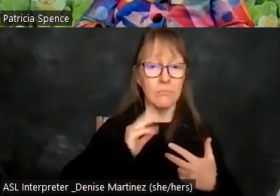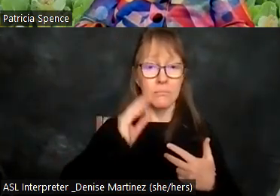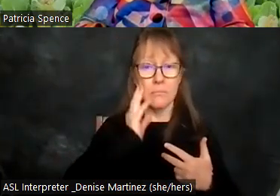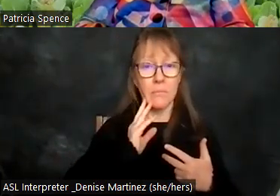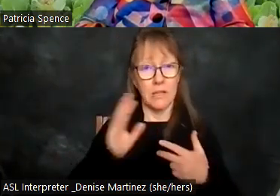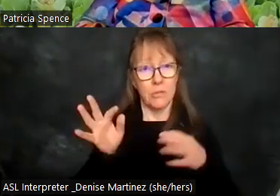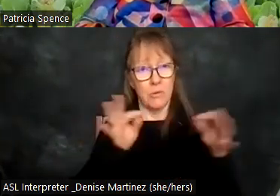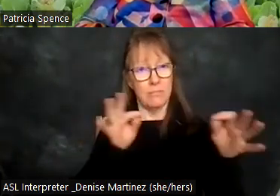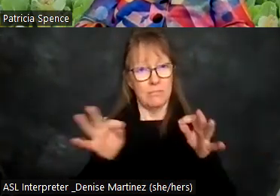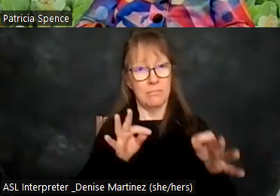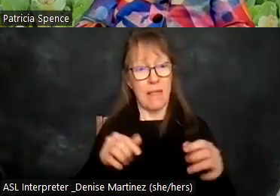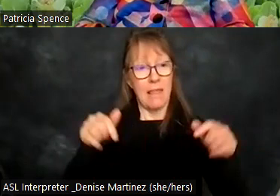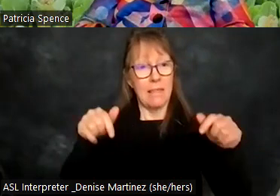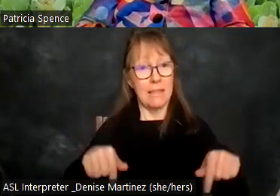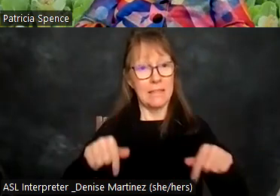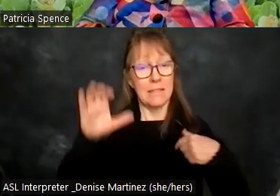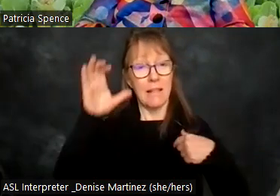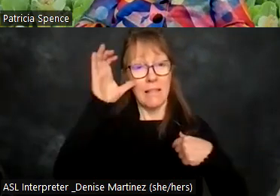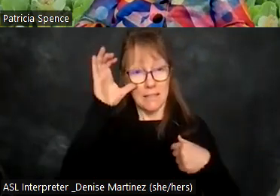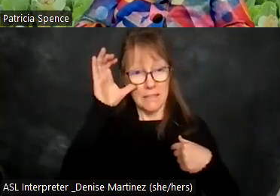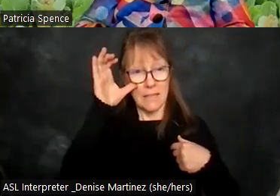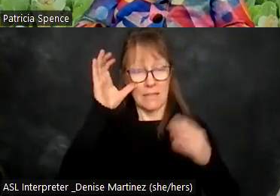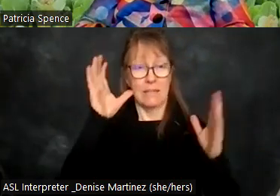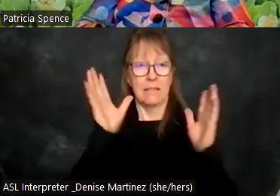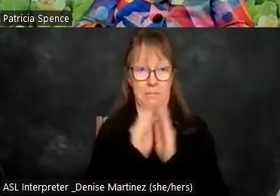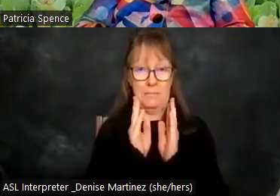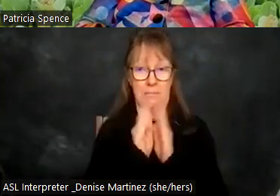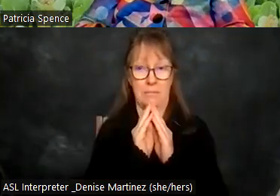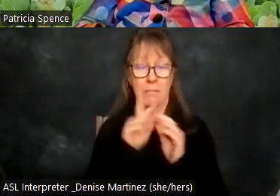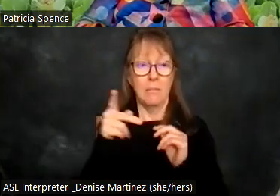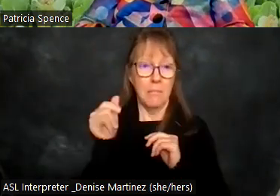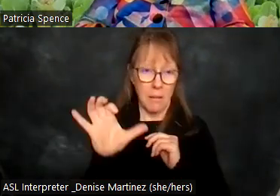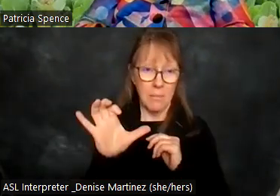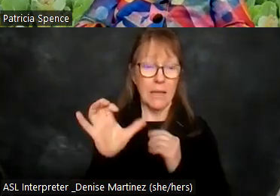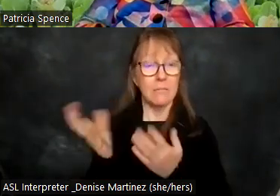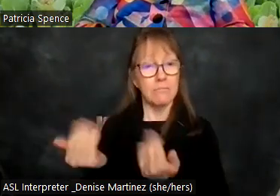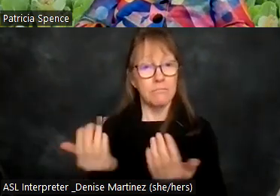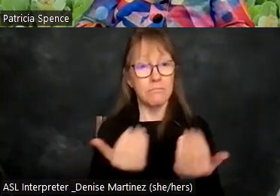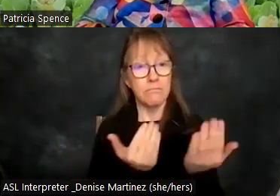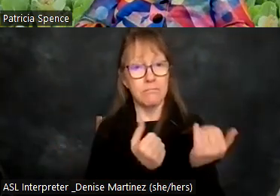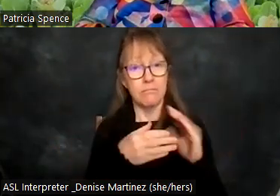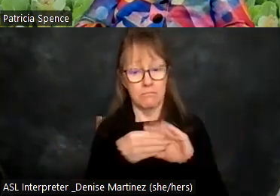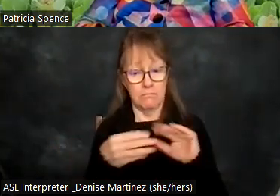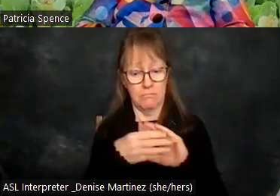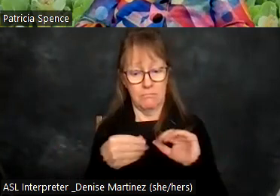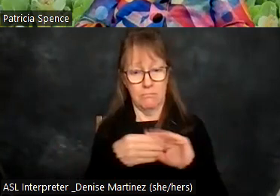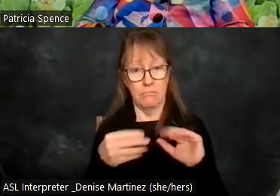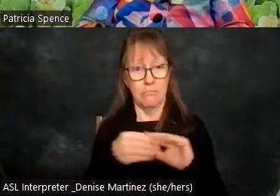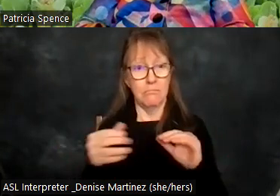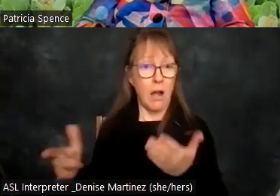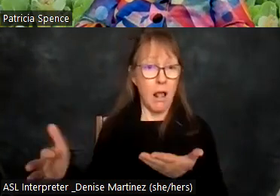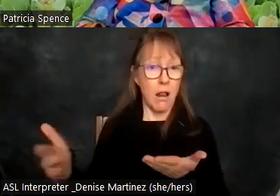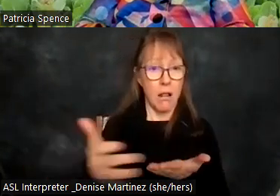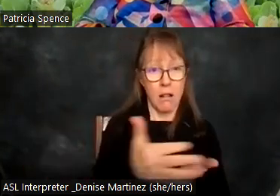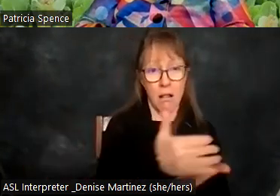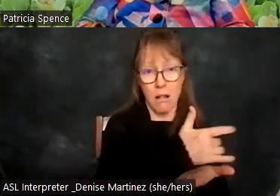the listening voulais section of mentionner the ça dans le comment processus period là and pour what we are questions hoping to commentaires do with all of these qui comments